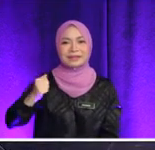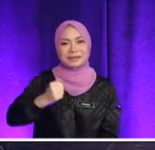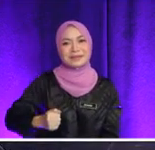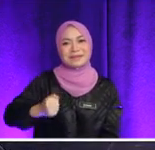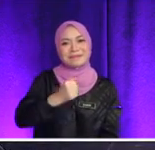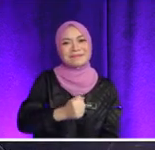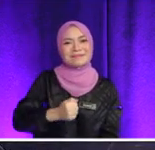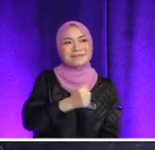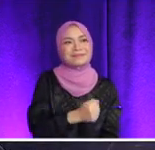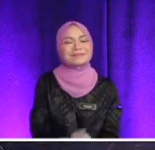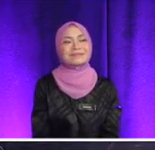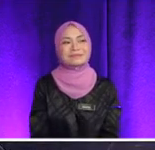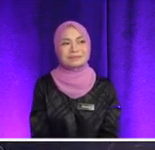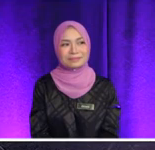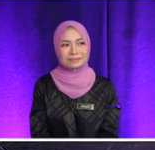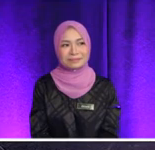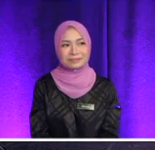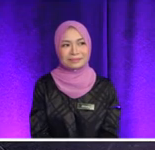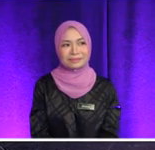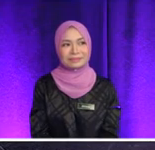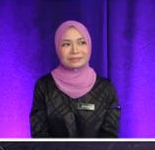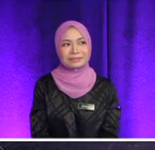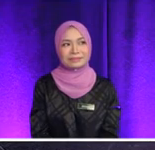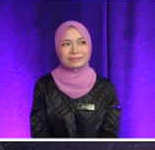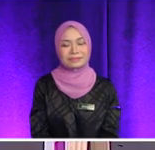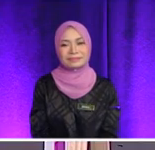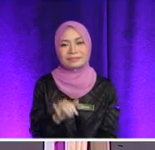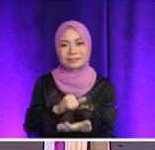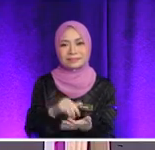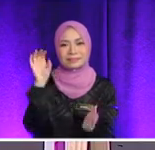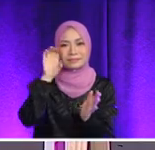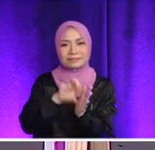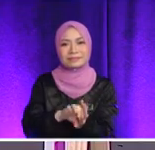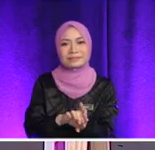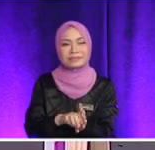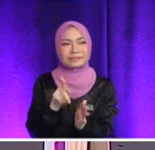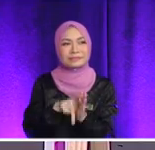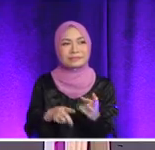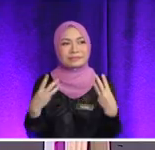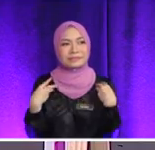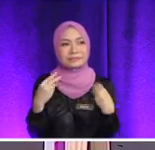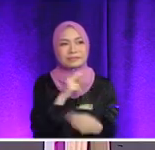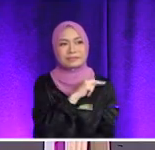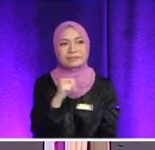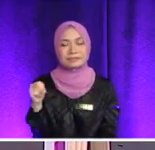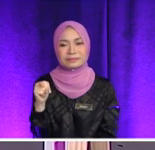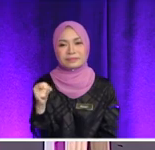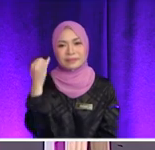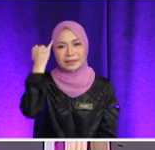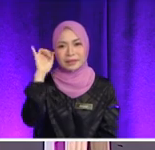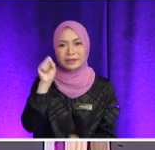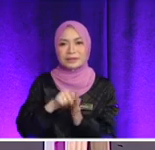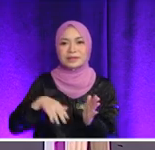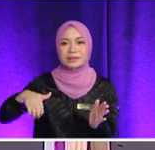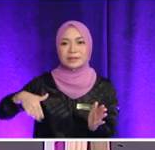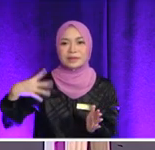Oke itulah contoh-contoh perwujudan ideal sebelum kita lahirkan hasil